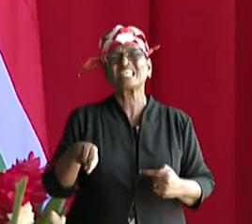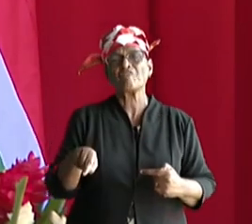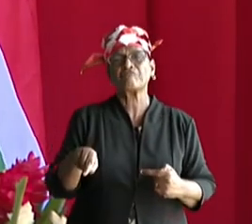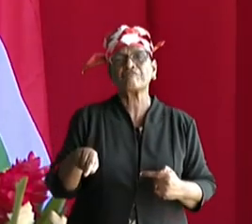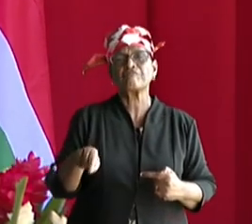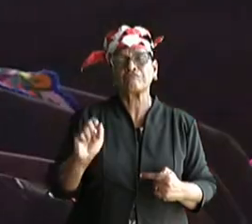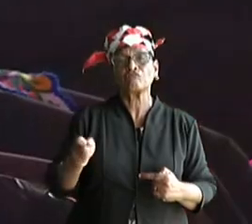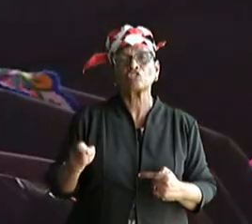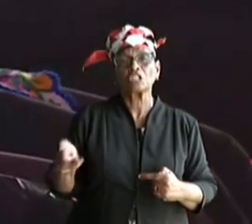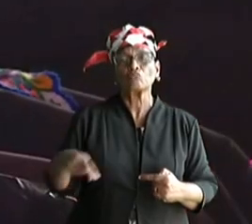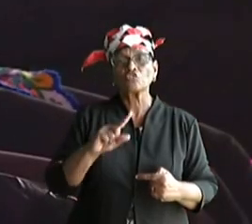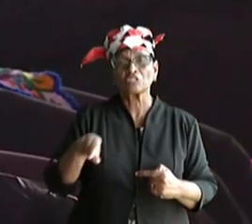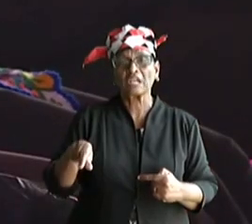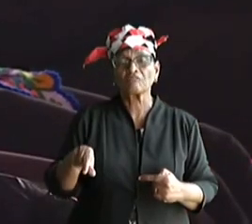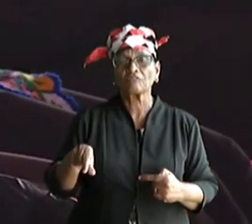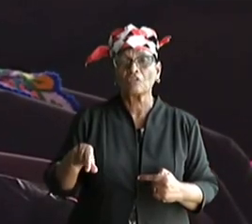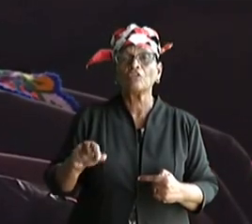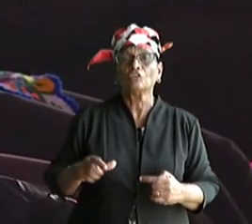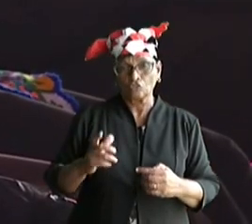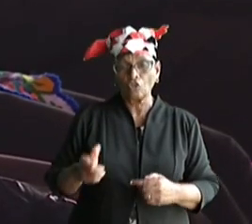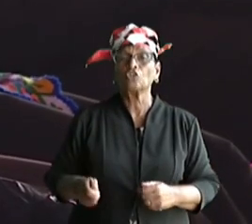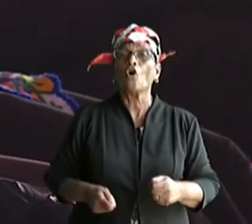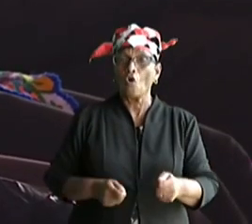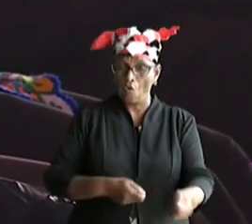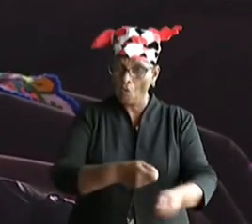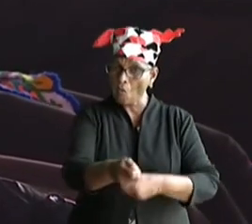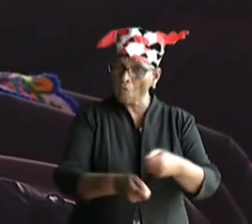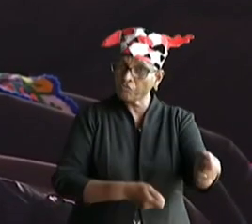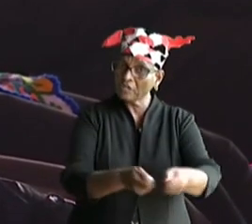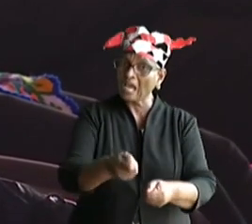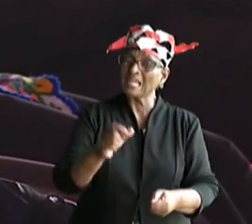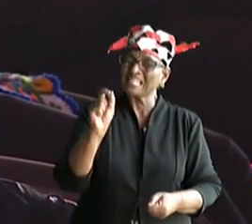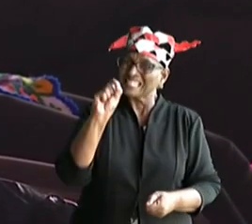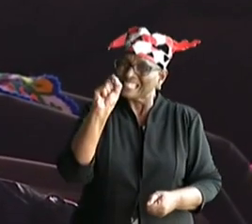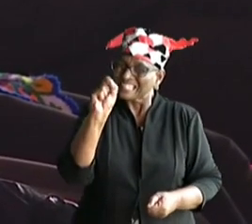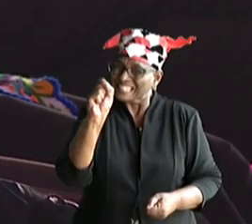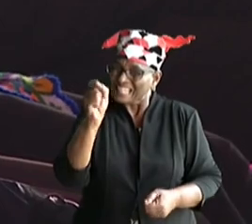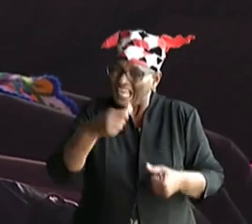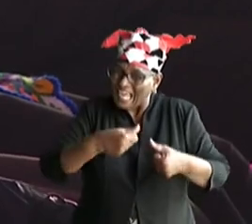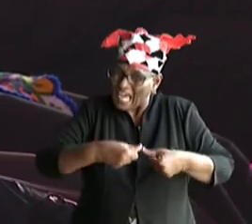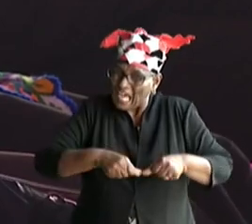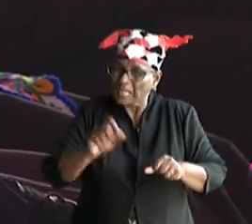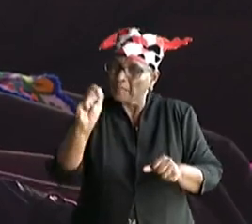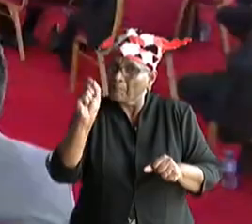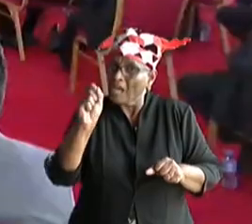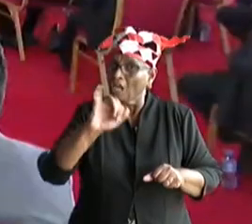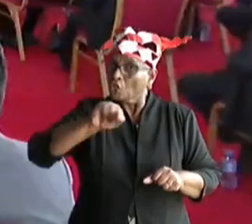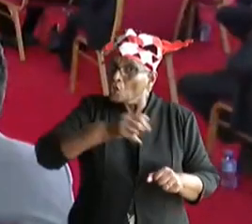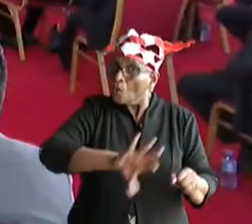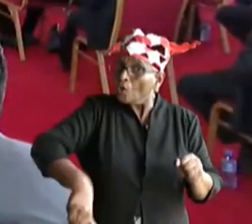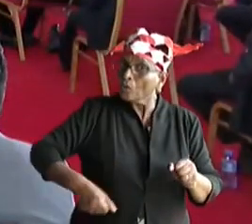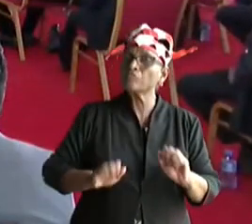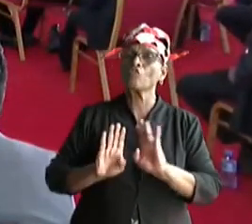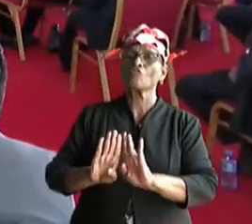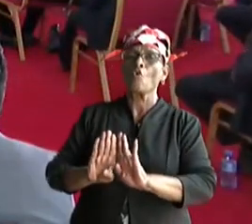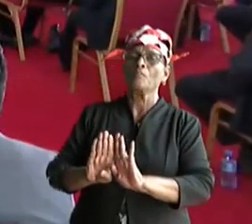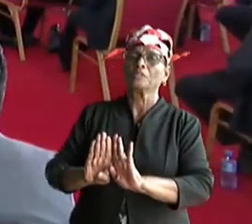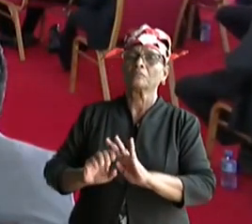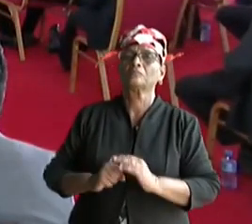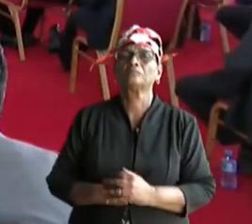voorzitter, terwijl governance zal bijdragen en aangescherpt worden om nieuwe corruptie te voorkomen.